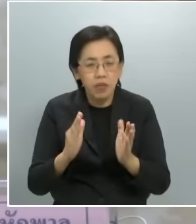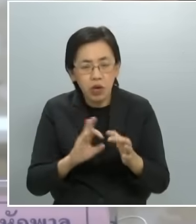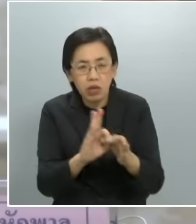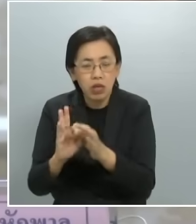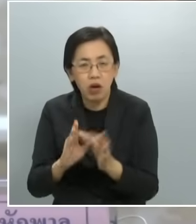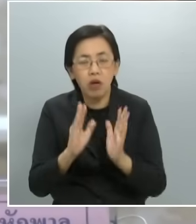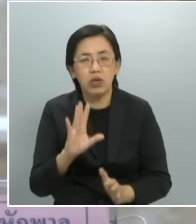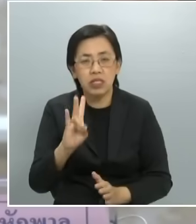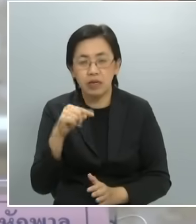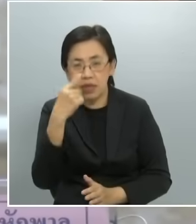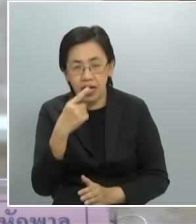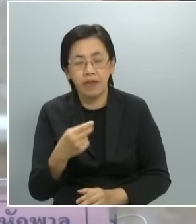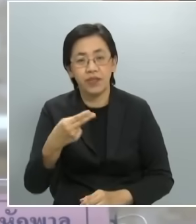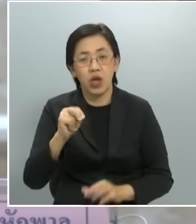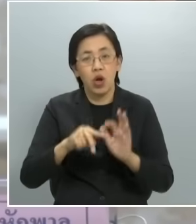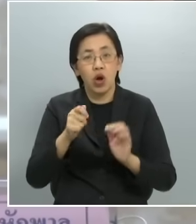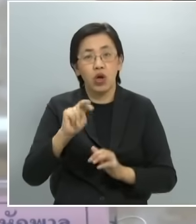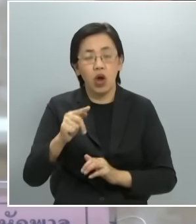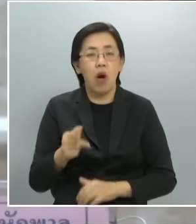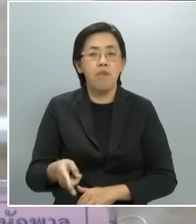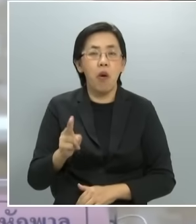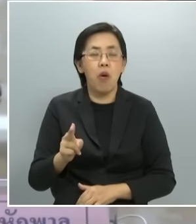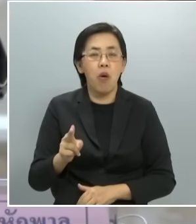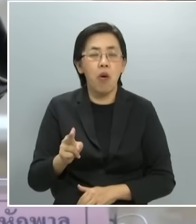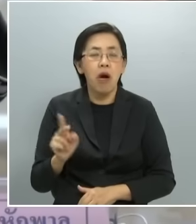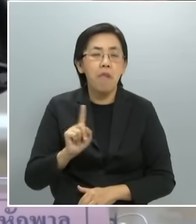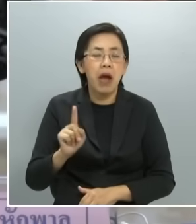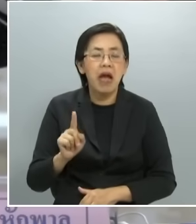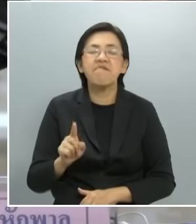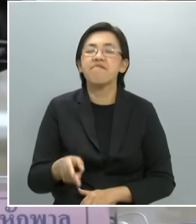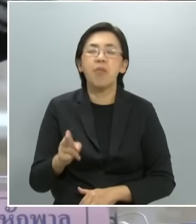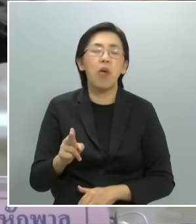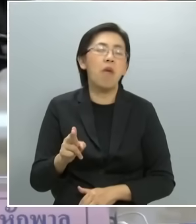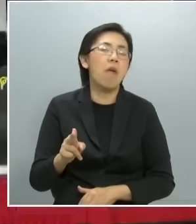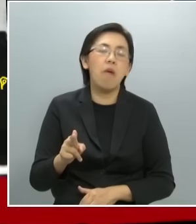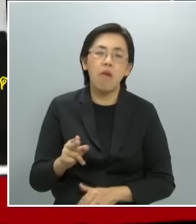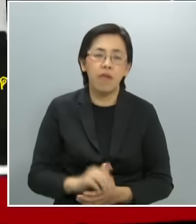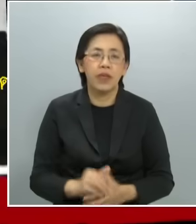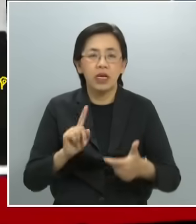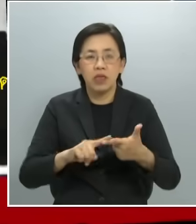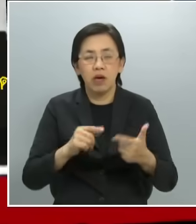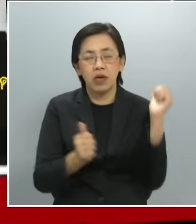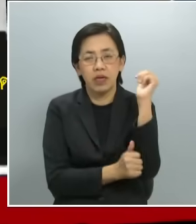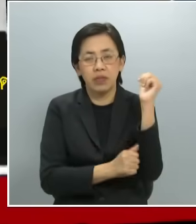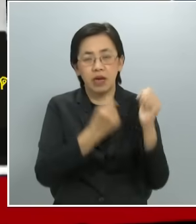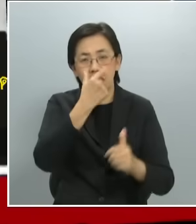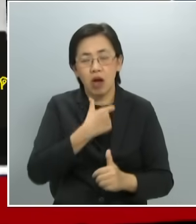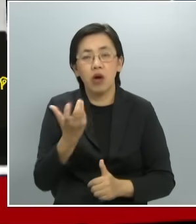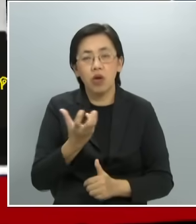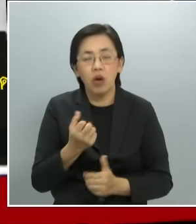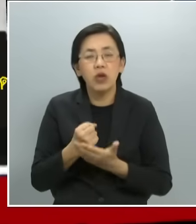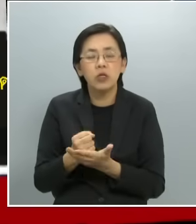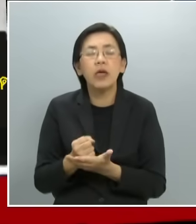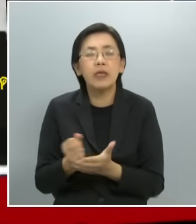ก็จะมีหน่องที่เป็นมือปืนโดนข้อหาฆ่าผู้อื่นนะคะมีกำนันนกข้อหาให้การสนับสนุน